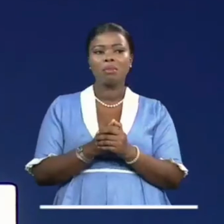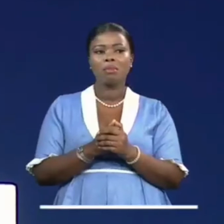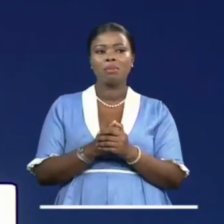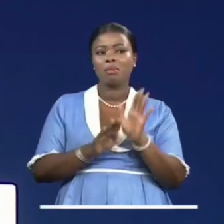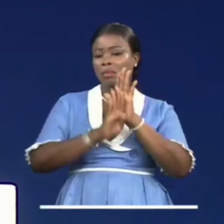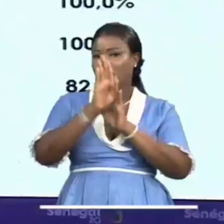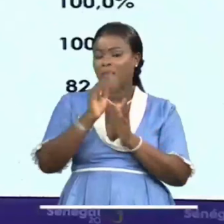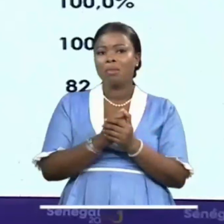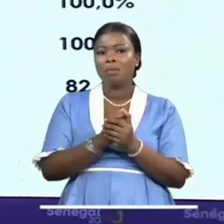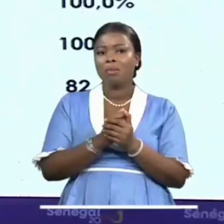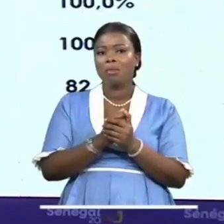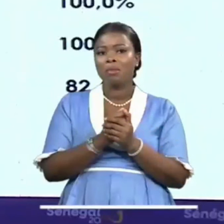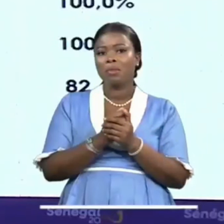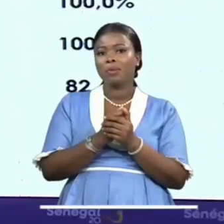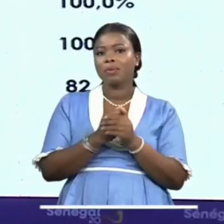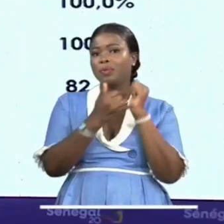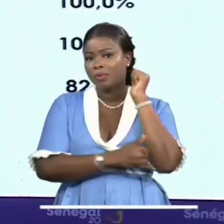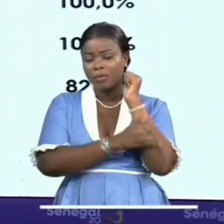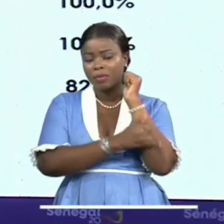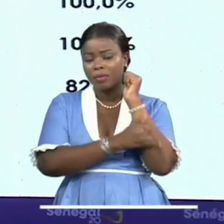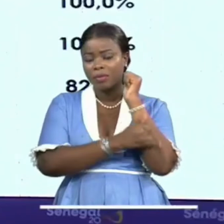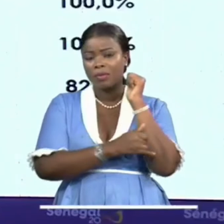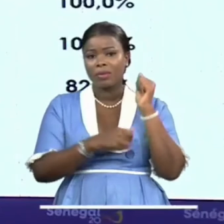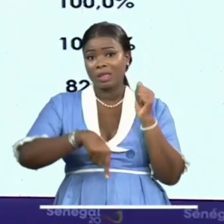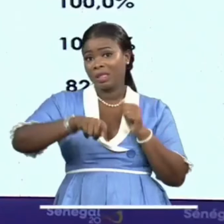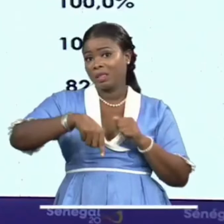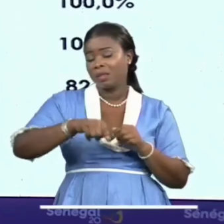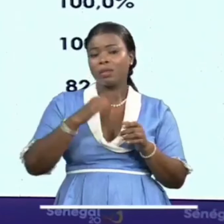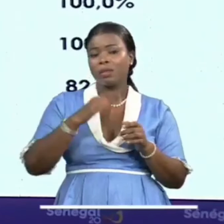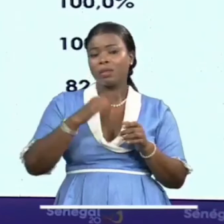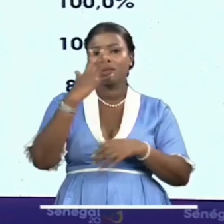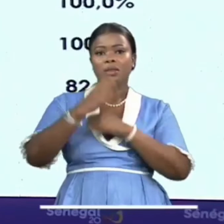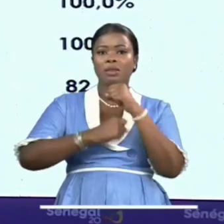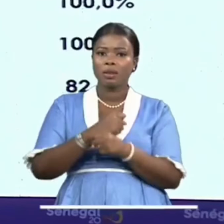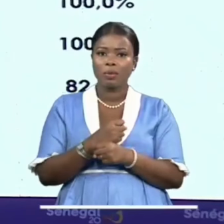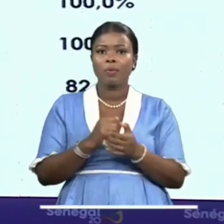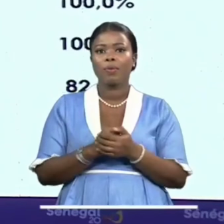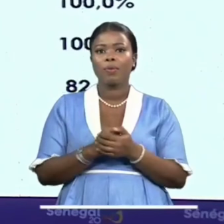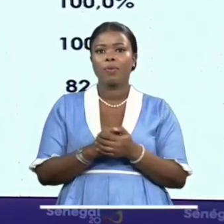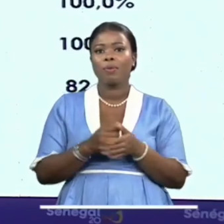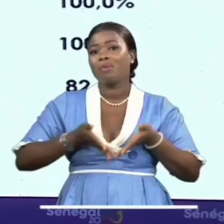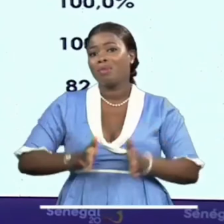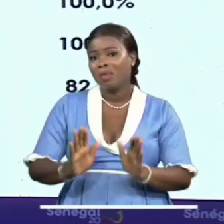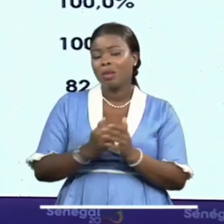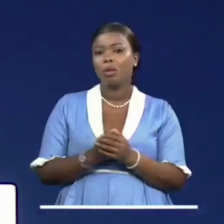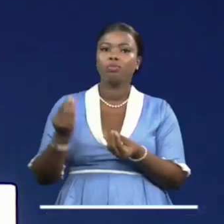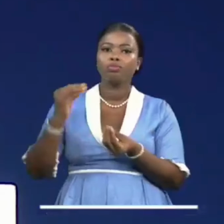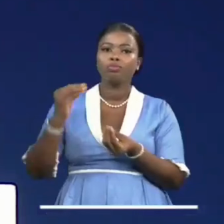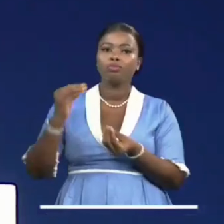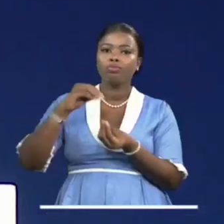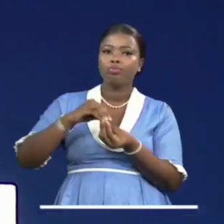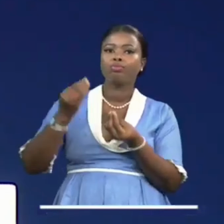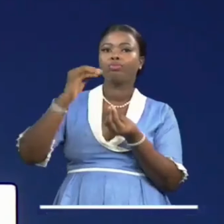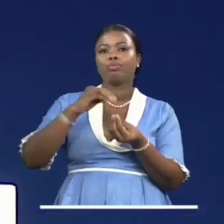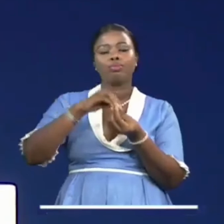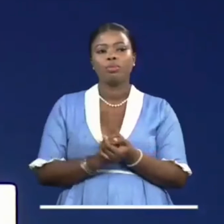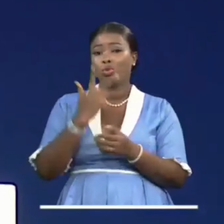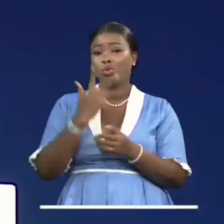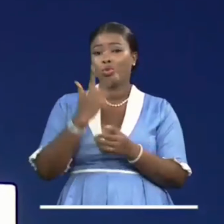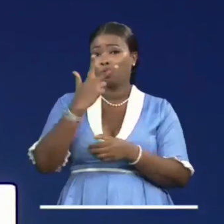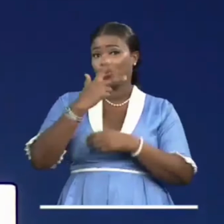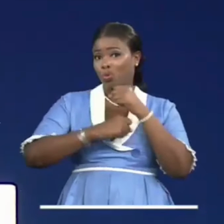moyen d'ici 5 ans et l'espérance la vie à la naissance également augmentera au moins de 3 ans passant de